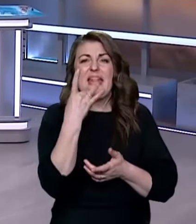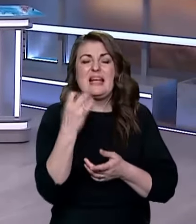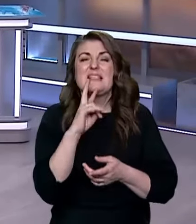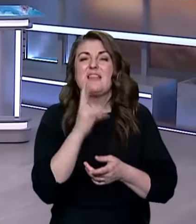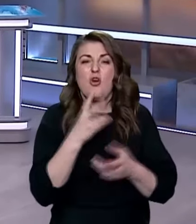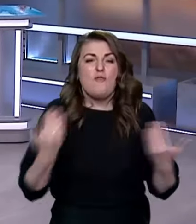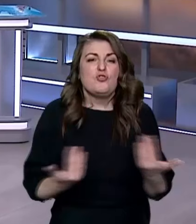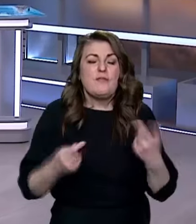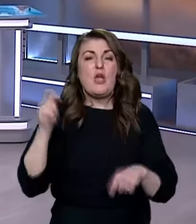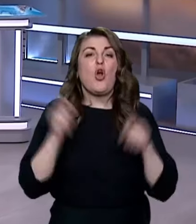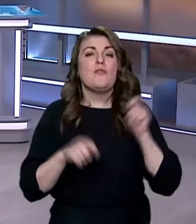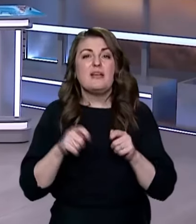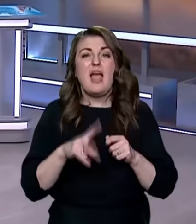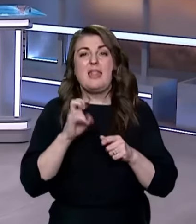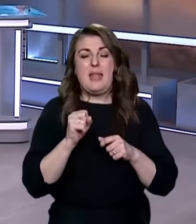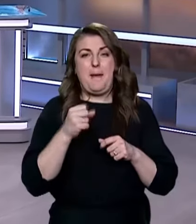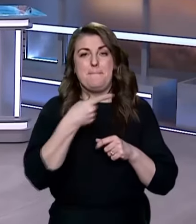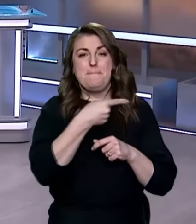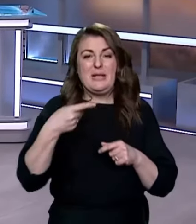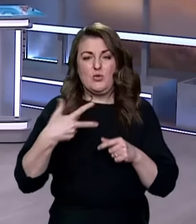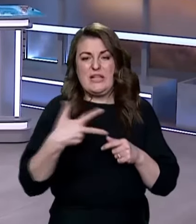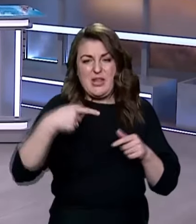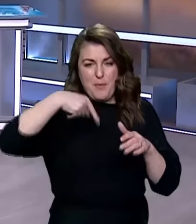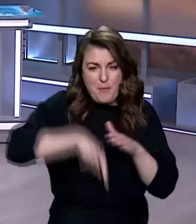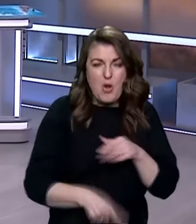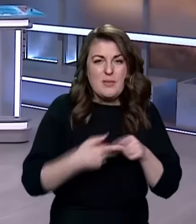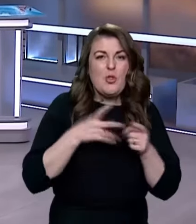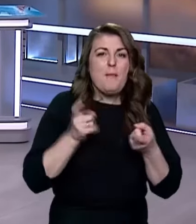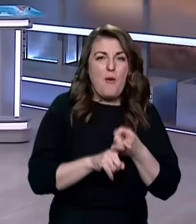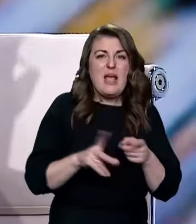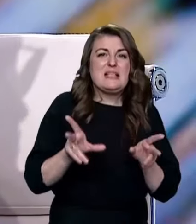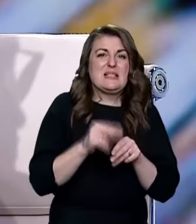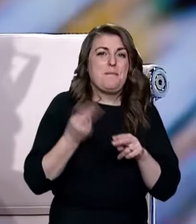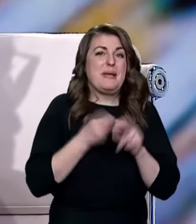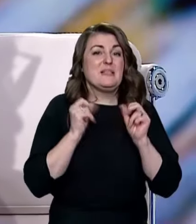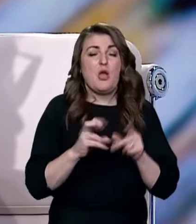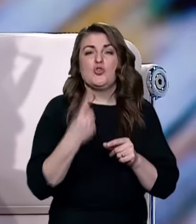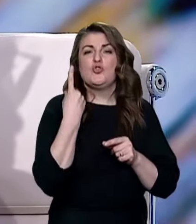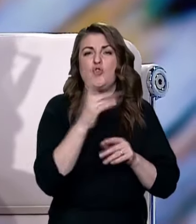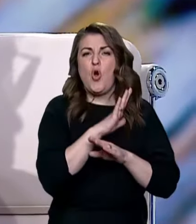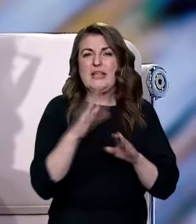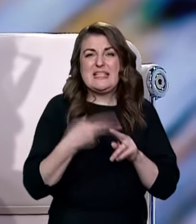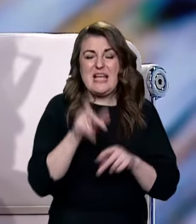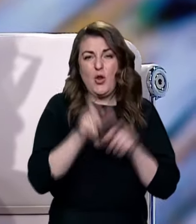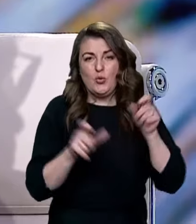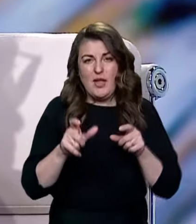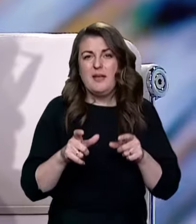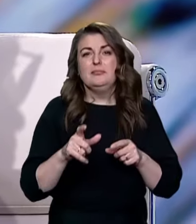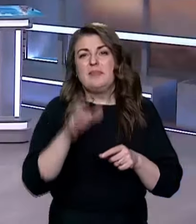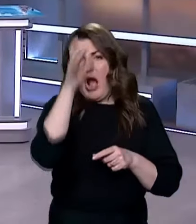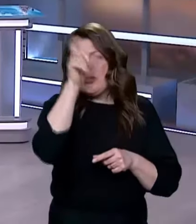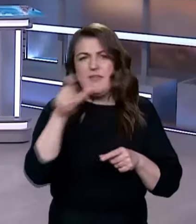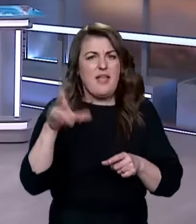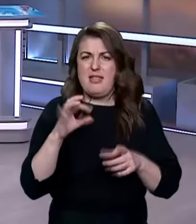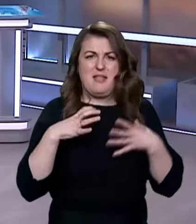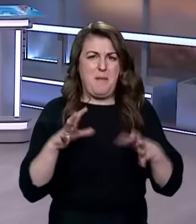2 роки в живій конференції. На -3 поверху це було пов'язано з безпекою. І жоден з цих людей, я освітяни